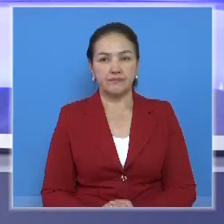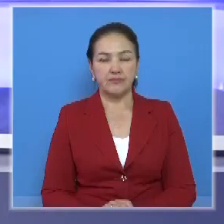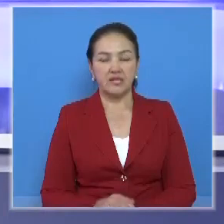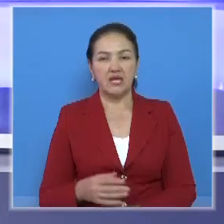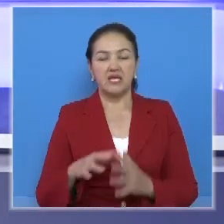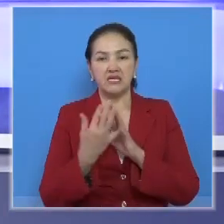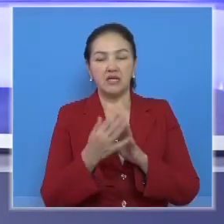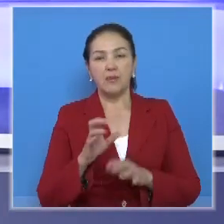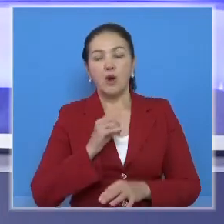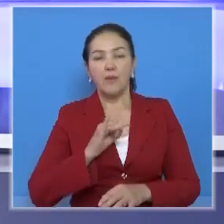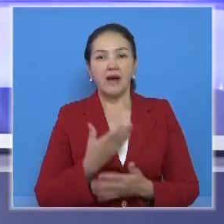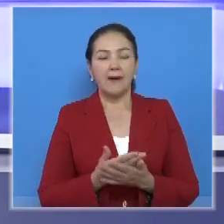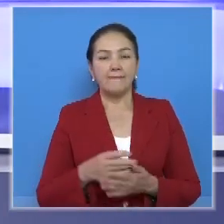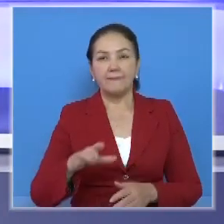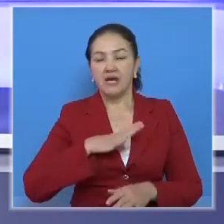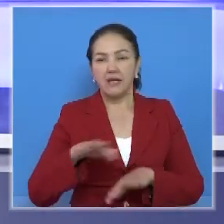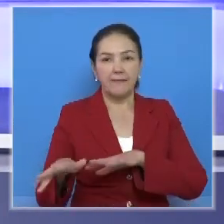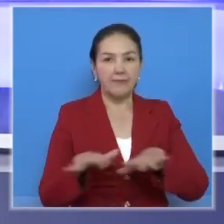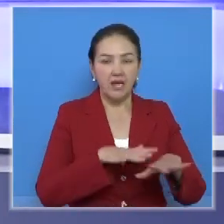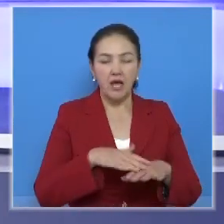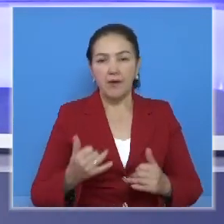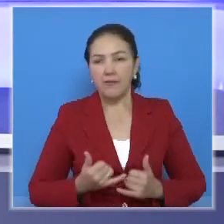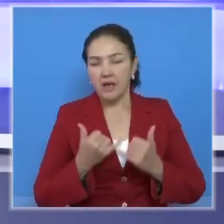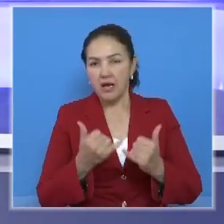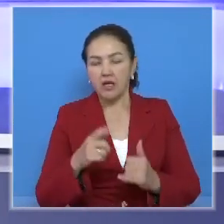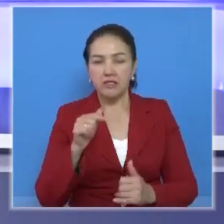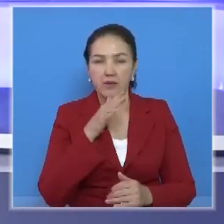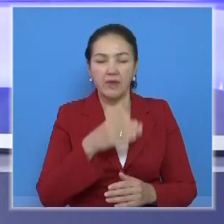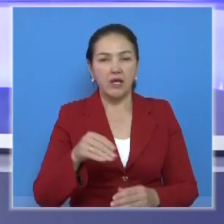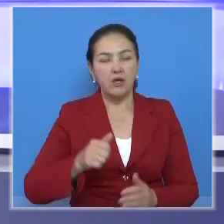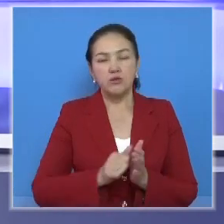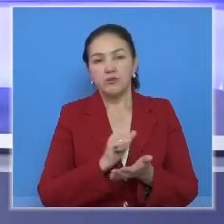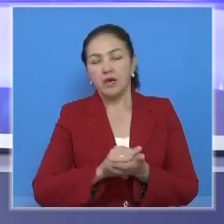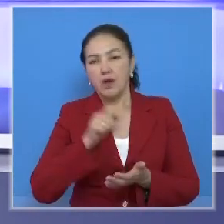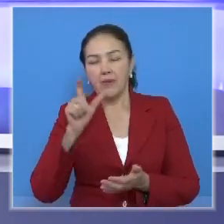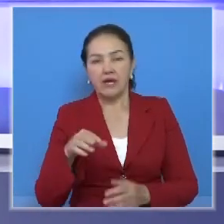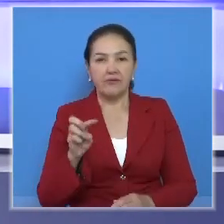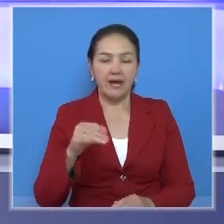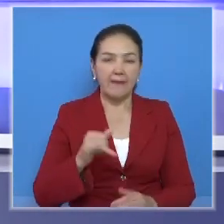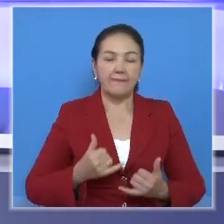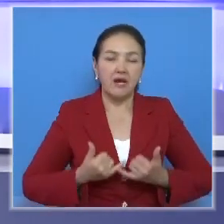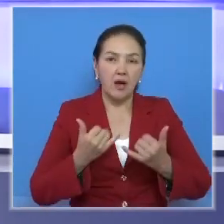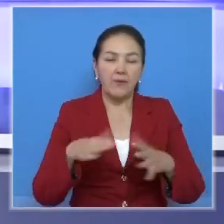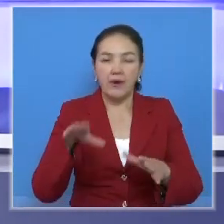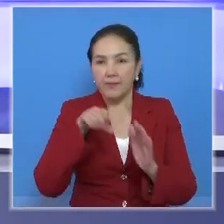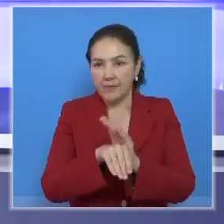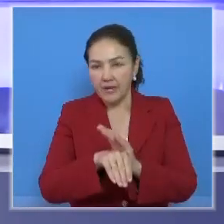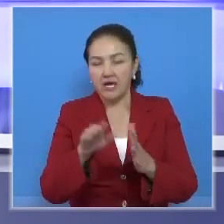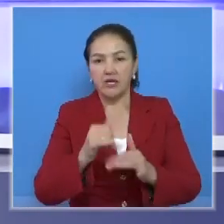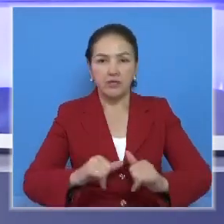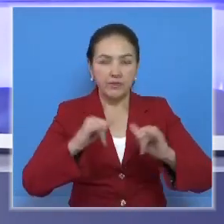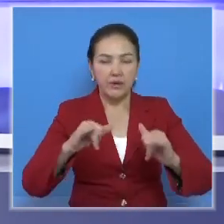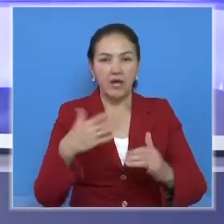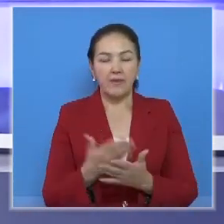В селе Карабутака Тикибийского района состоялось мероприятие, посвященное столетию ветерана журналистики Нысаналы Жанбырбаева. Он внес весомый вклад и в